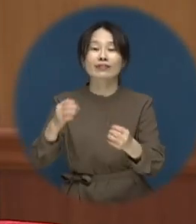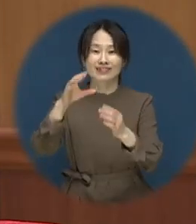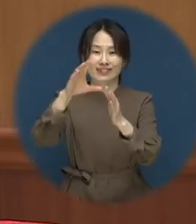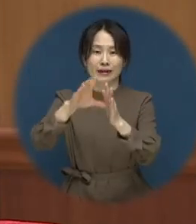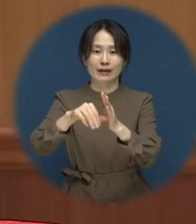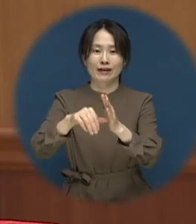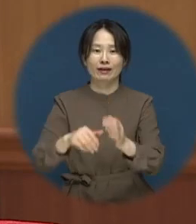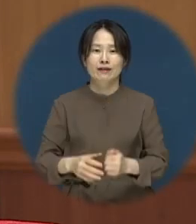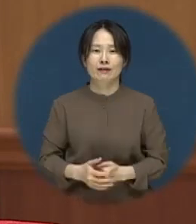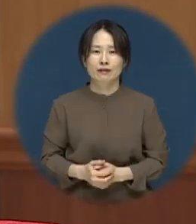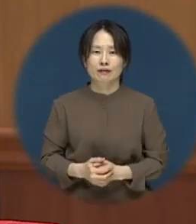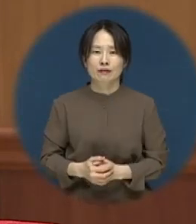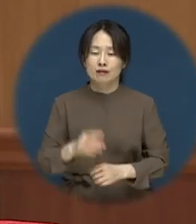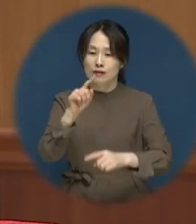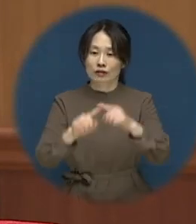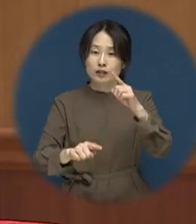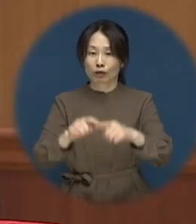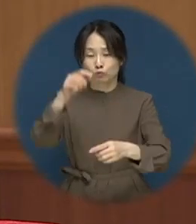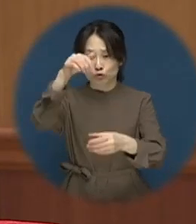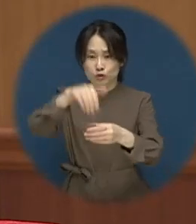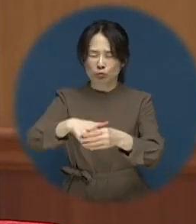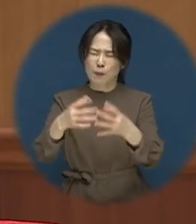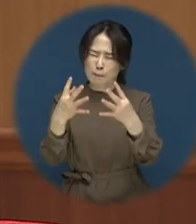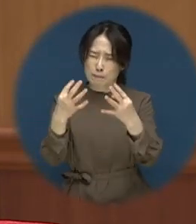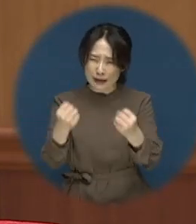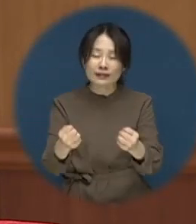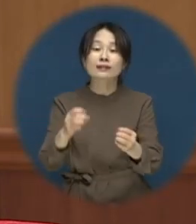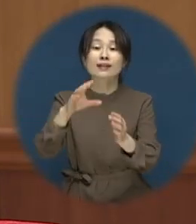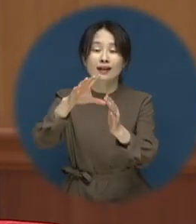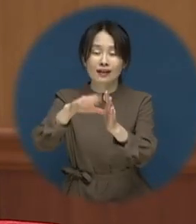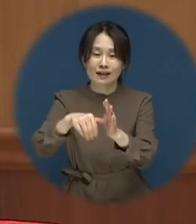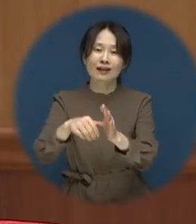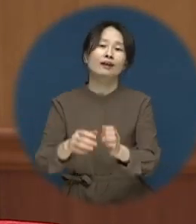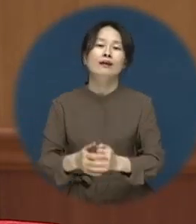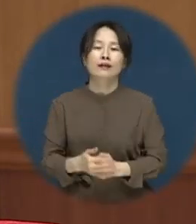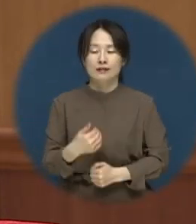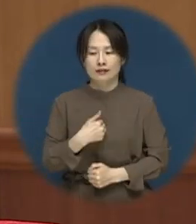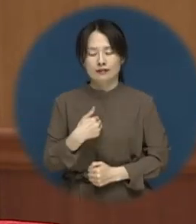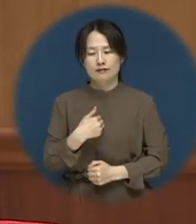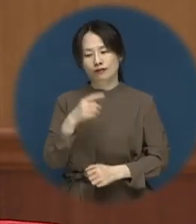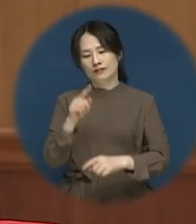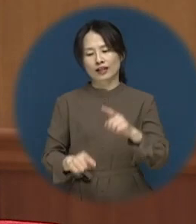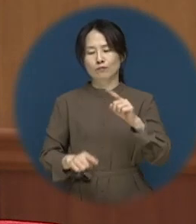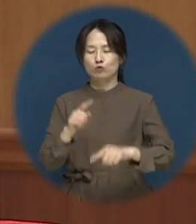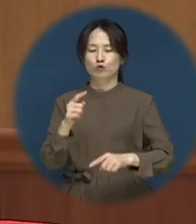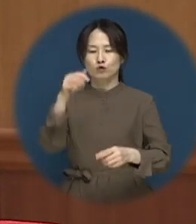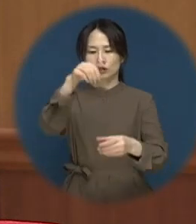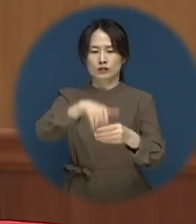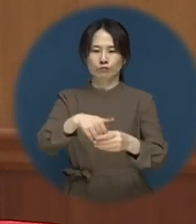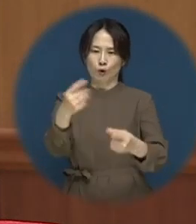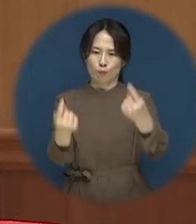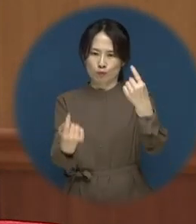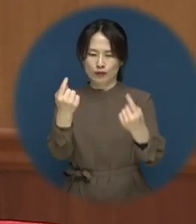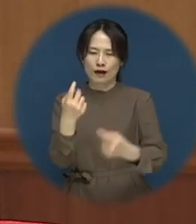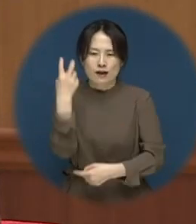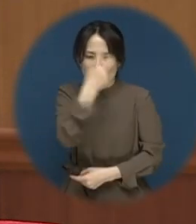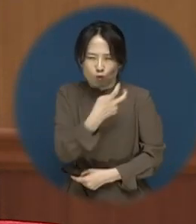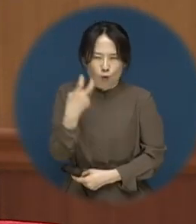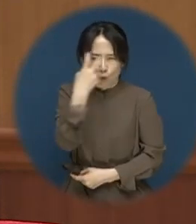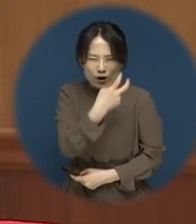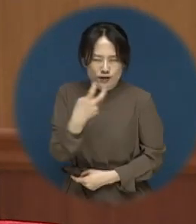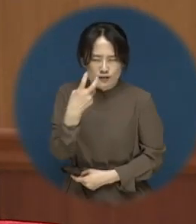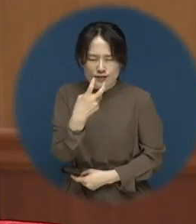때예요. 나무를 심을 때인데 저는 그때 뭐를 했냐면 예. 나무 관리를 하겠다고 시작을 했어요. 그래서 그때